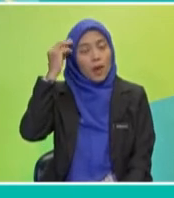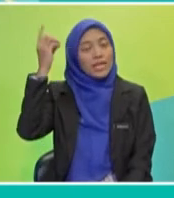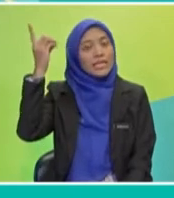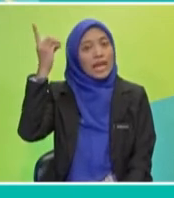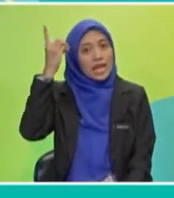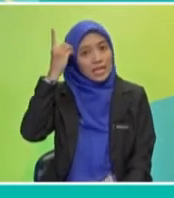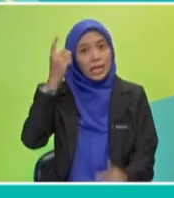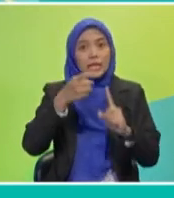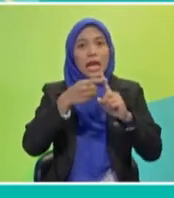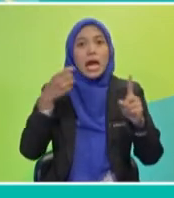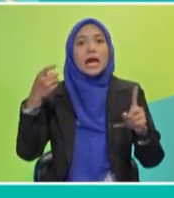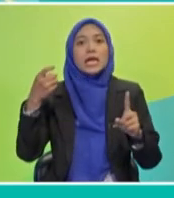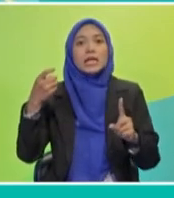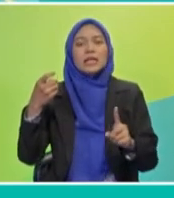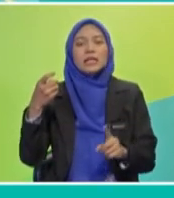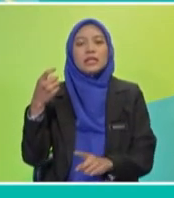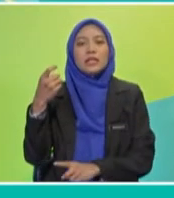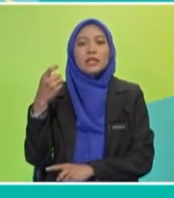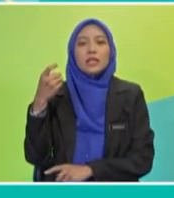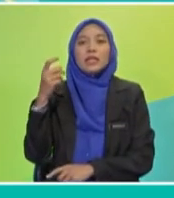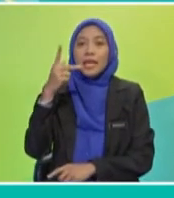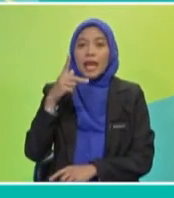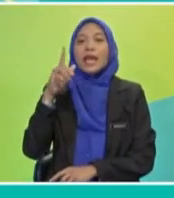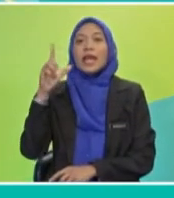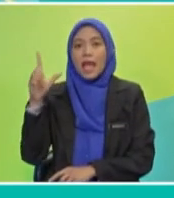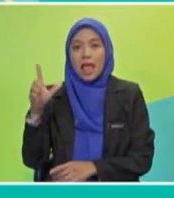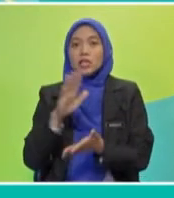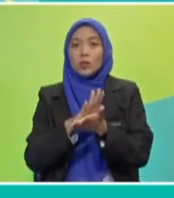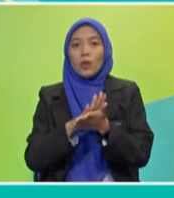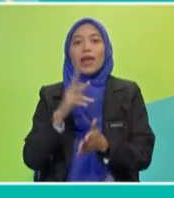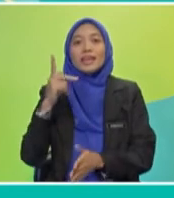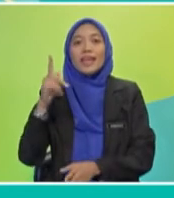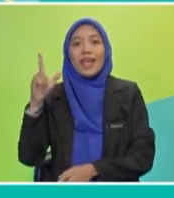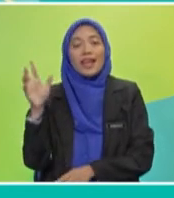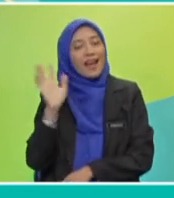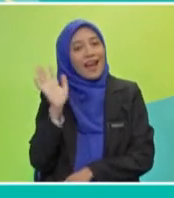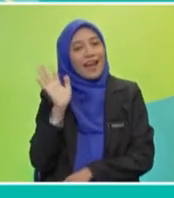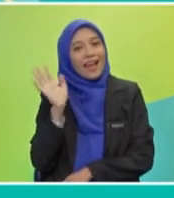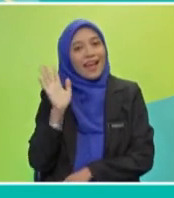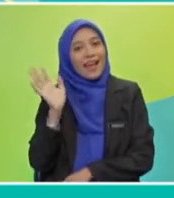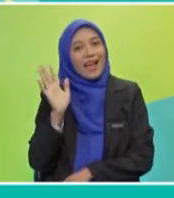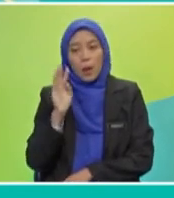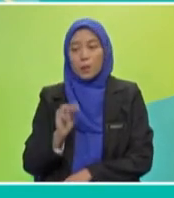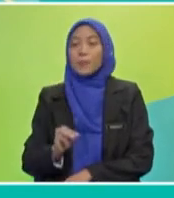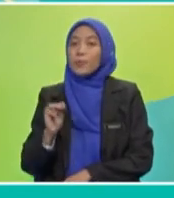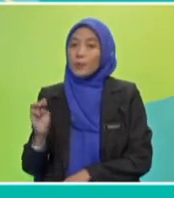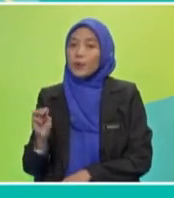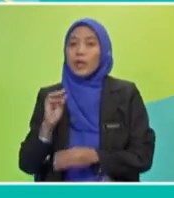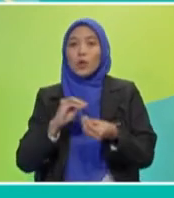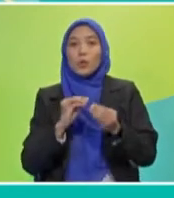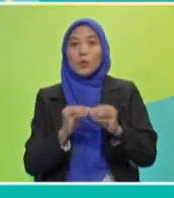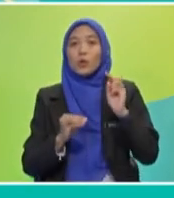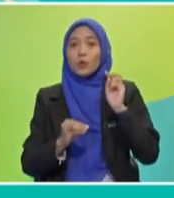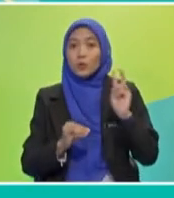dari Sekolah Kebangsaan Seri Suria Kuala Lumpur. Hai Danish. Okay. Kemudian kita ada